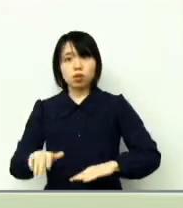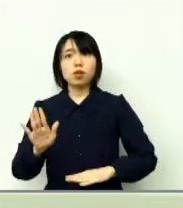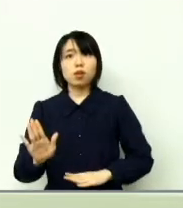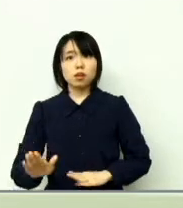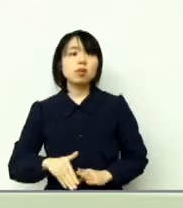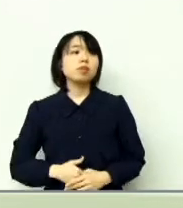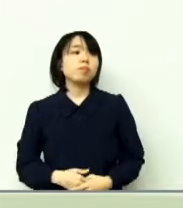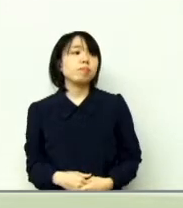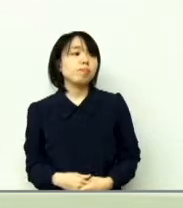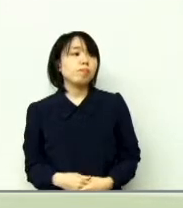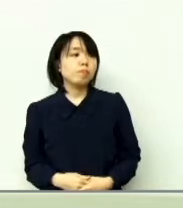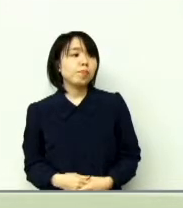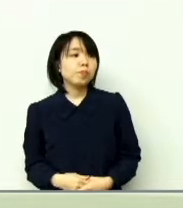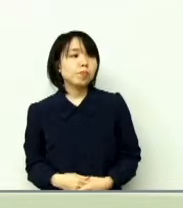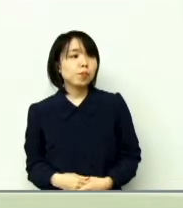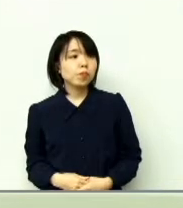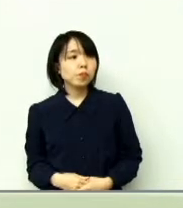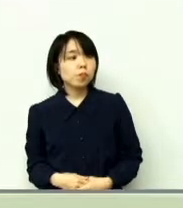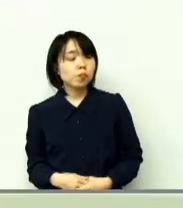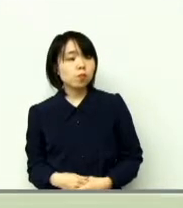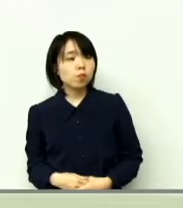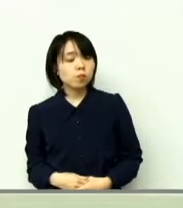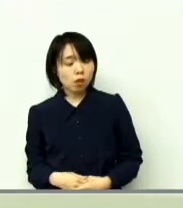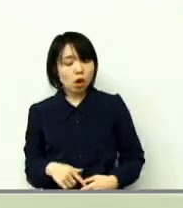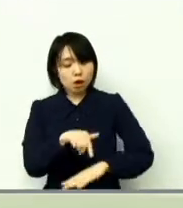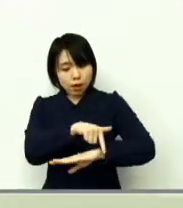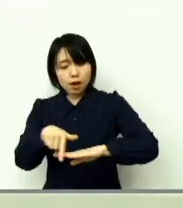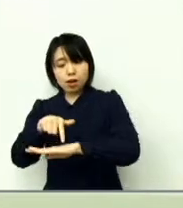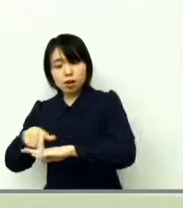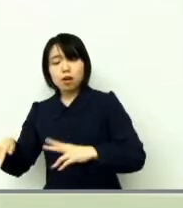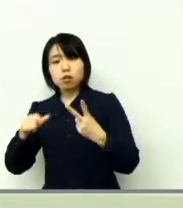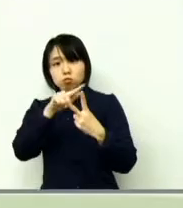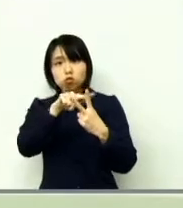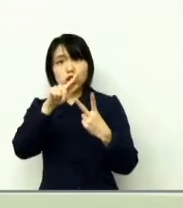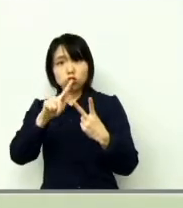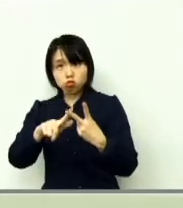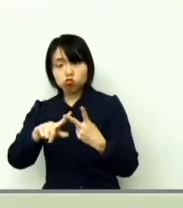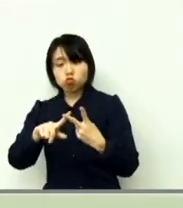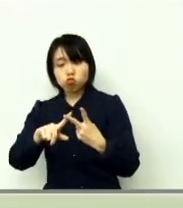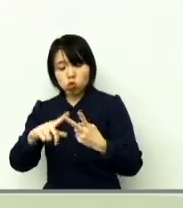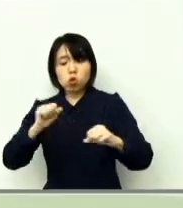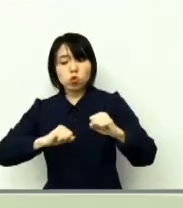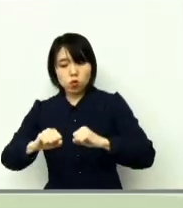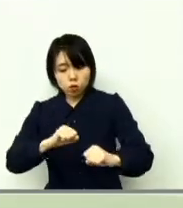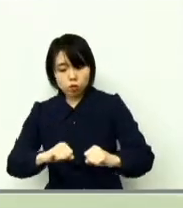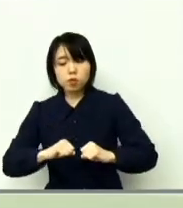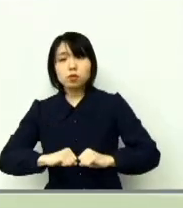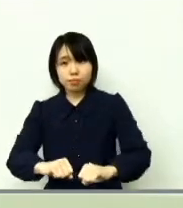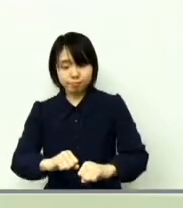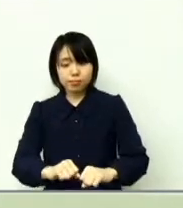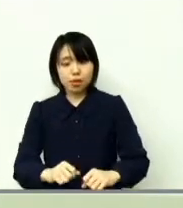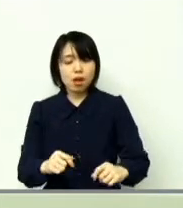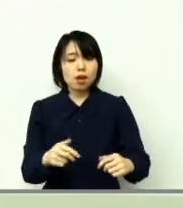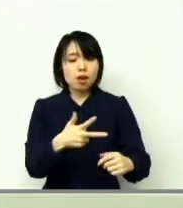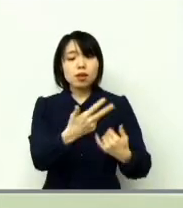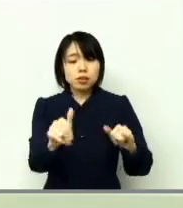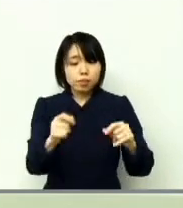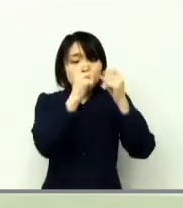。今後2つの、この2つの計画に掲げた各取り組みを推進をしまして、市民一人一人が